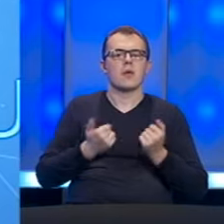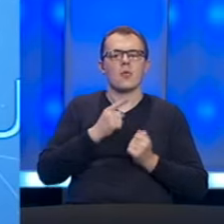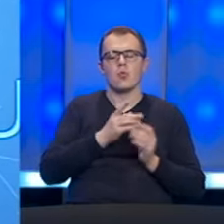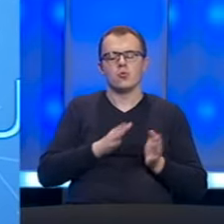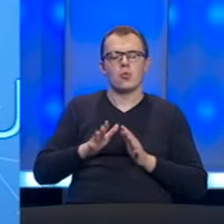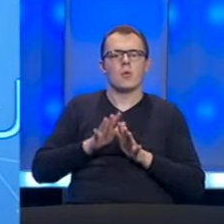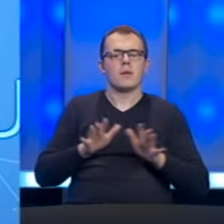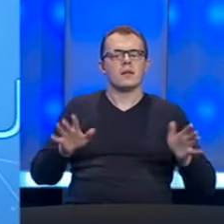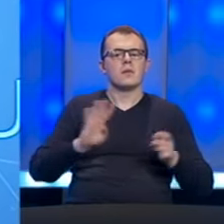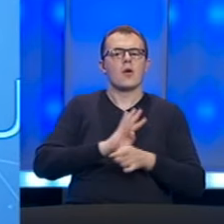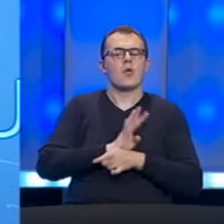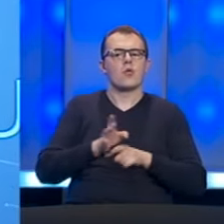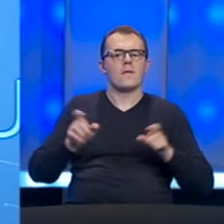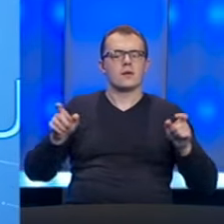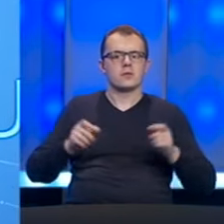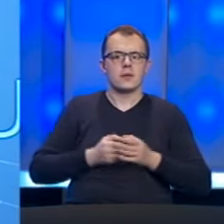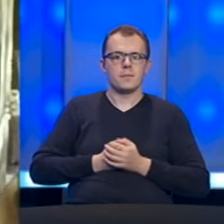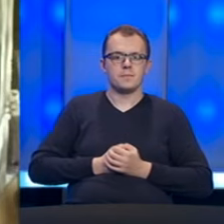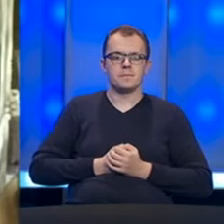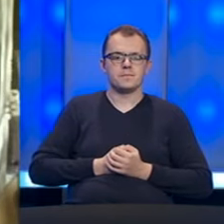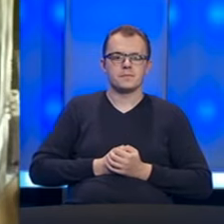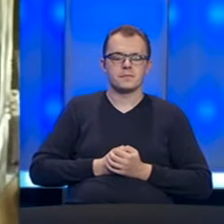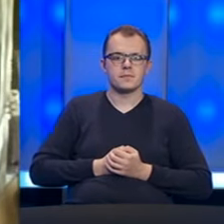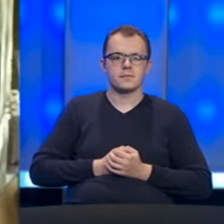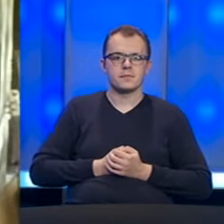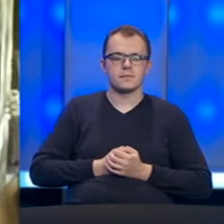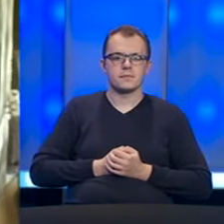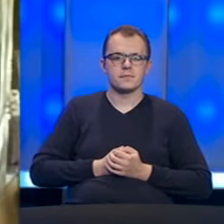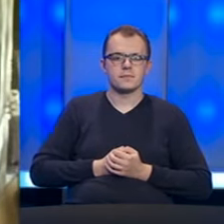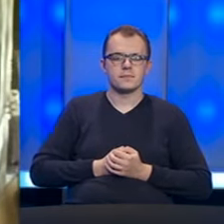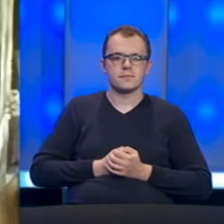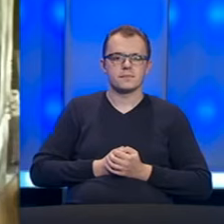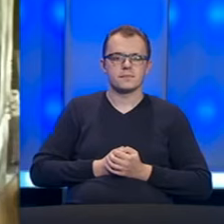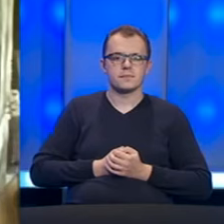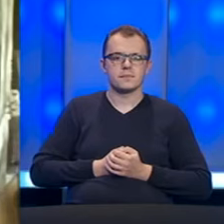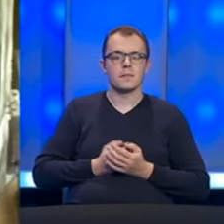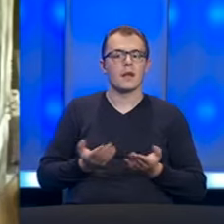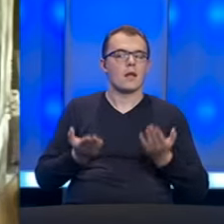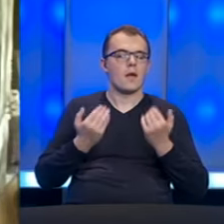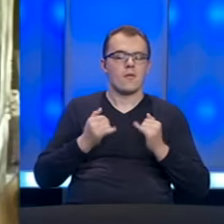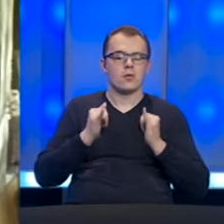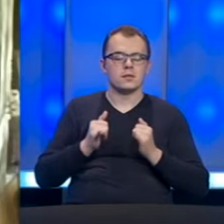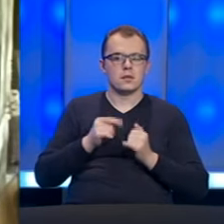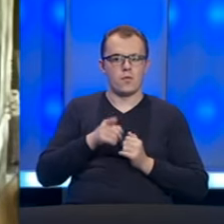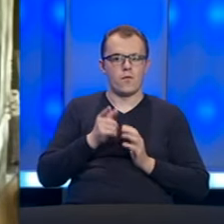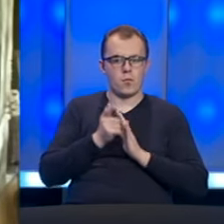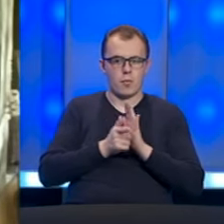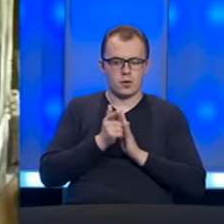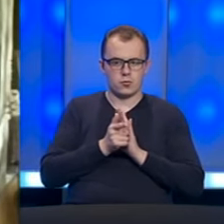toku pandemije koronavirusa. Pa evo, sada u ovom